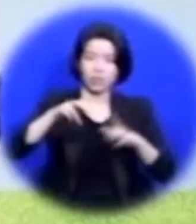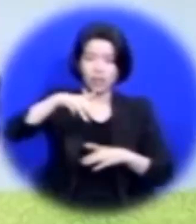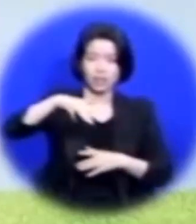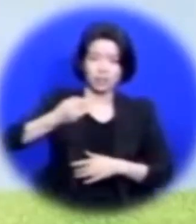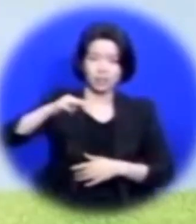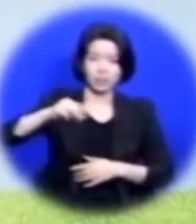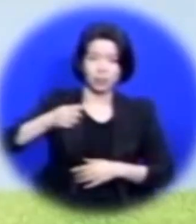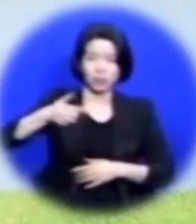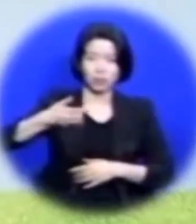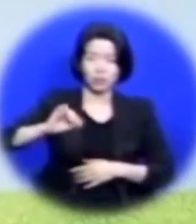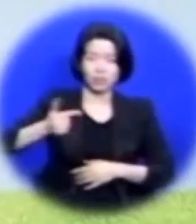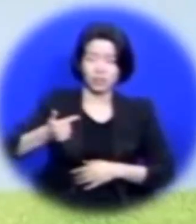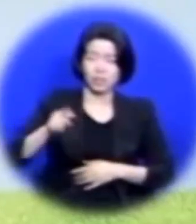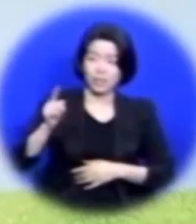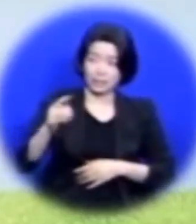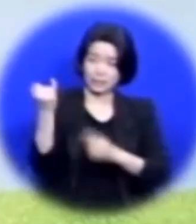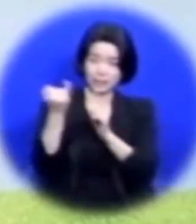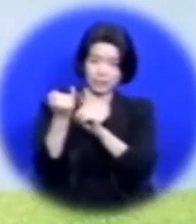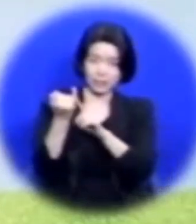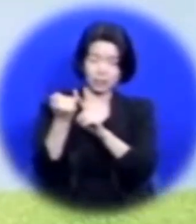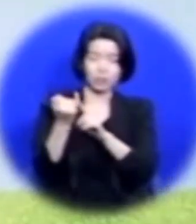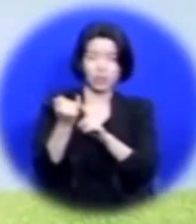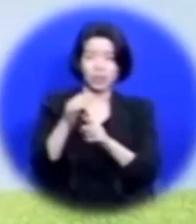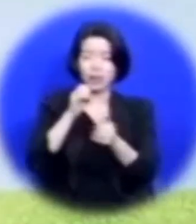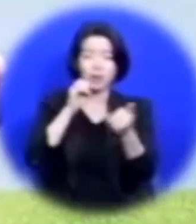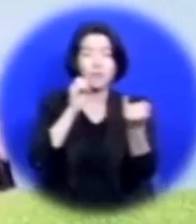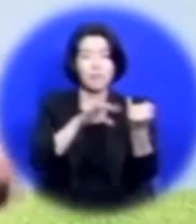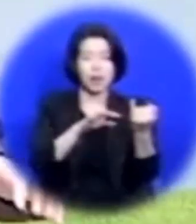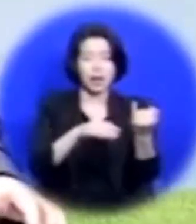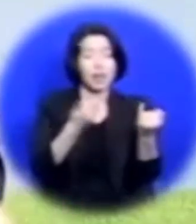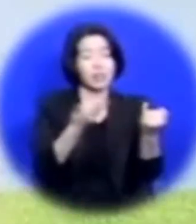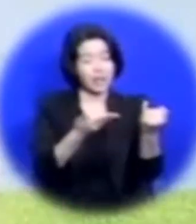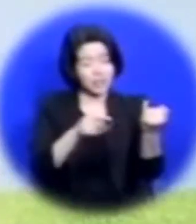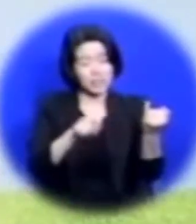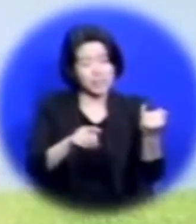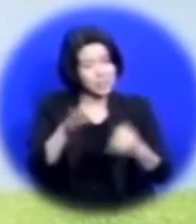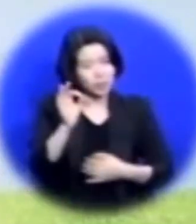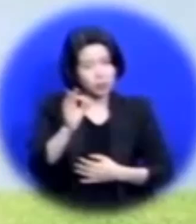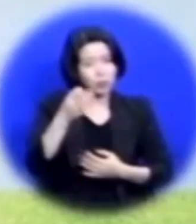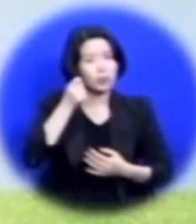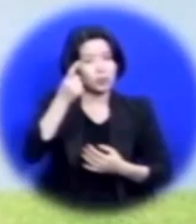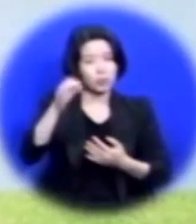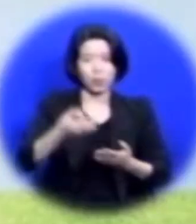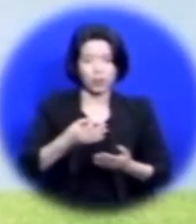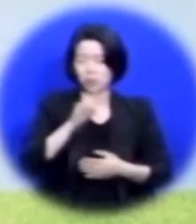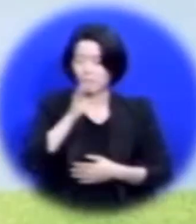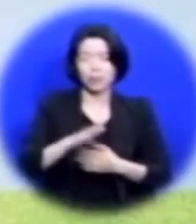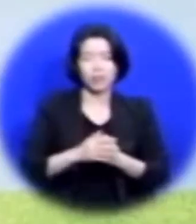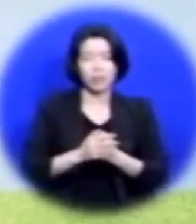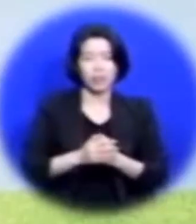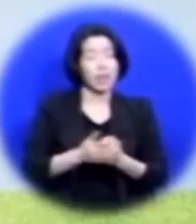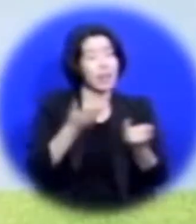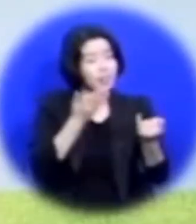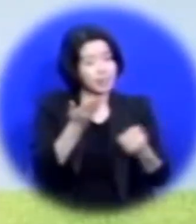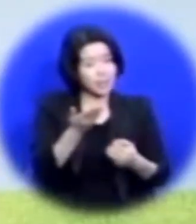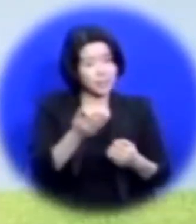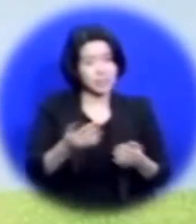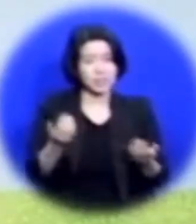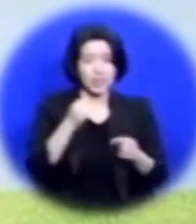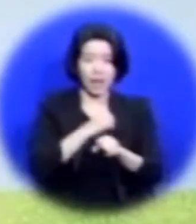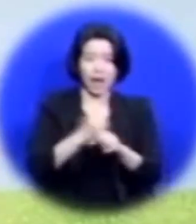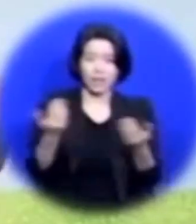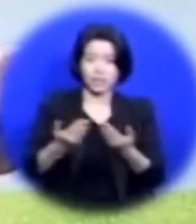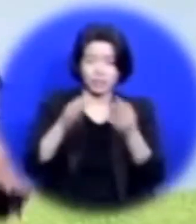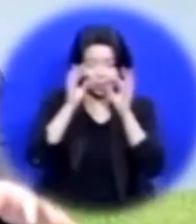올리브 라는 간호사에게 이야기를 합니다 당신은 이 봉급으로 는 안 돼요 당신이 하는 일을 보면